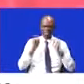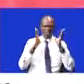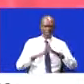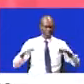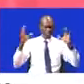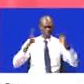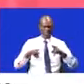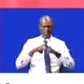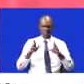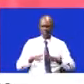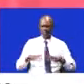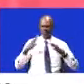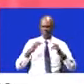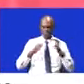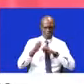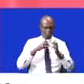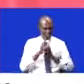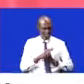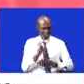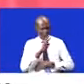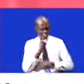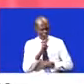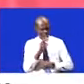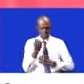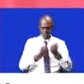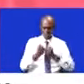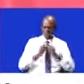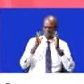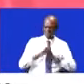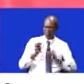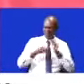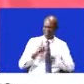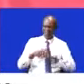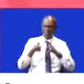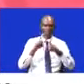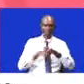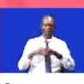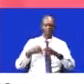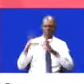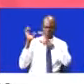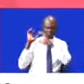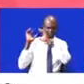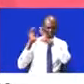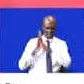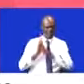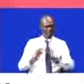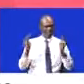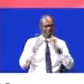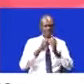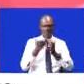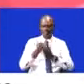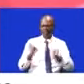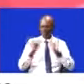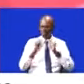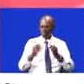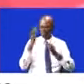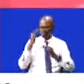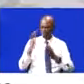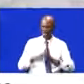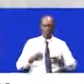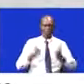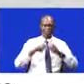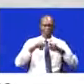kata kastomari we bath gari onge nikech ogo kwane to kakao gari akao mgo bodhi chopona ok onyal chopo nikech koth ero lo